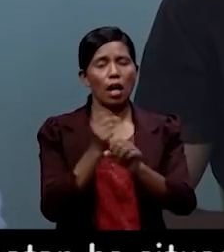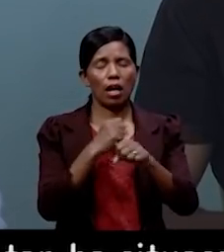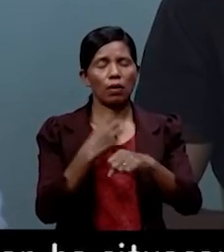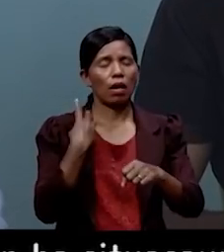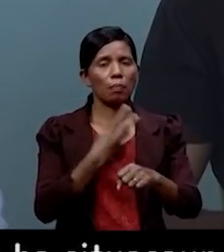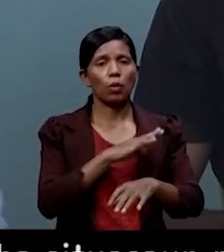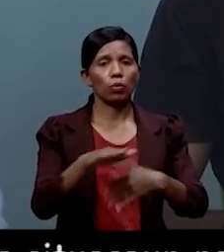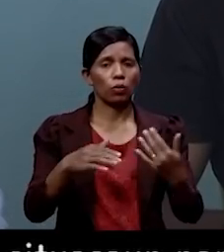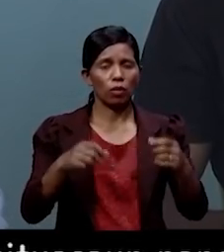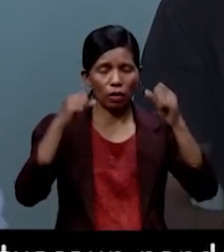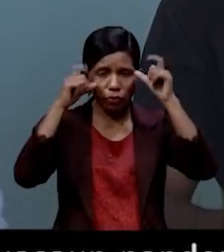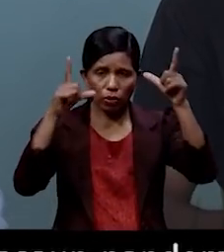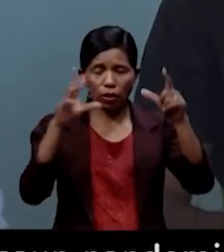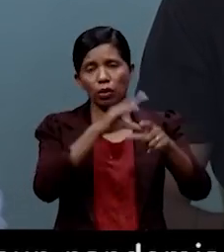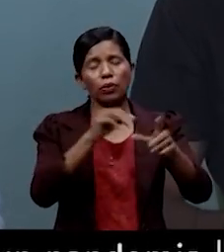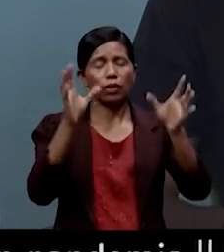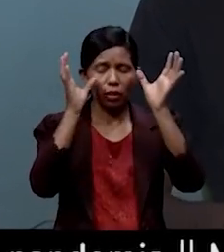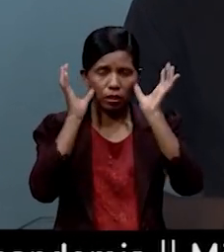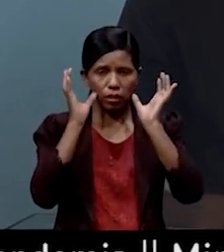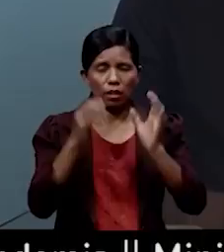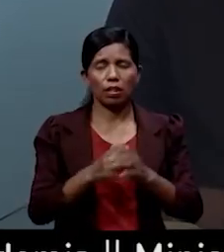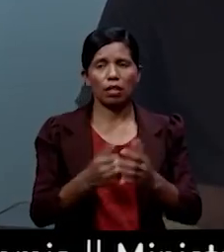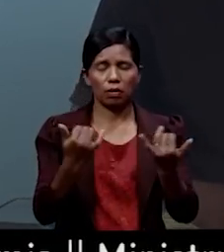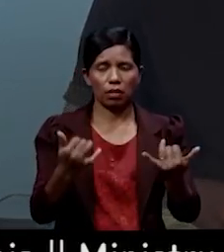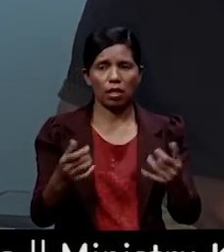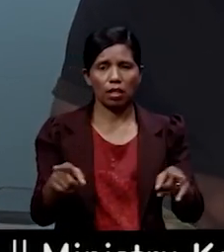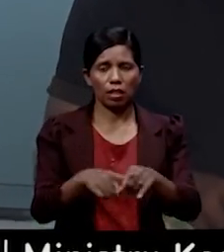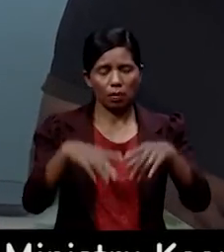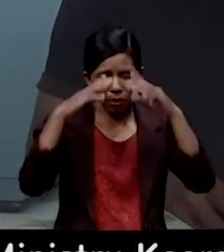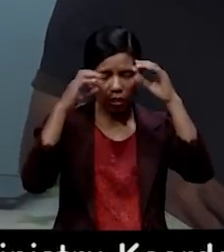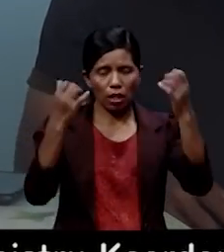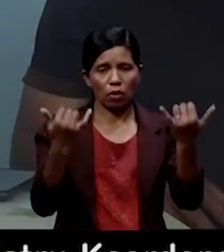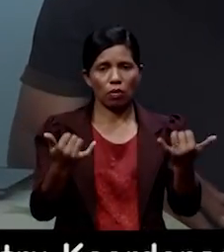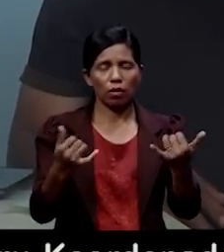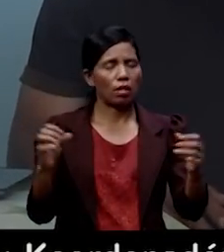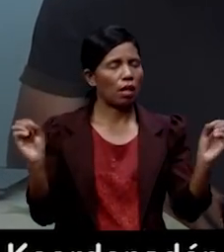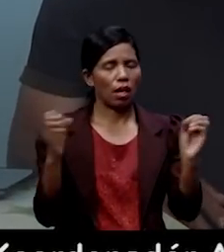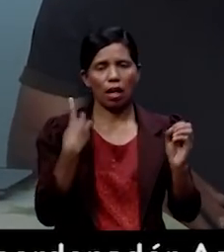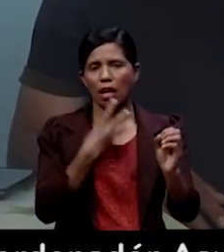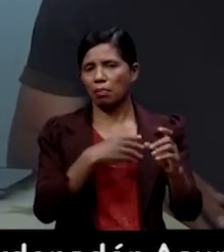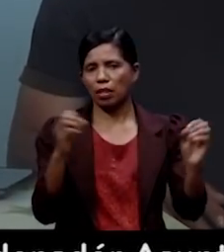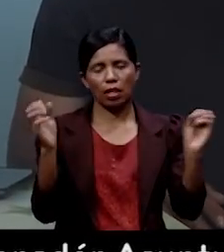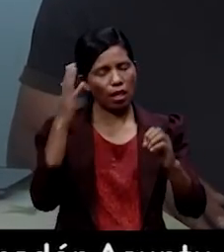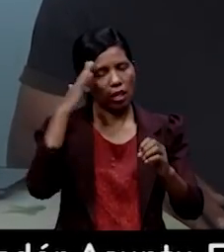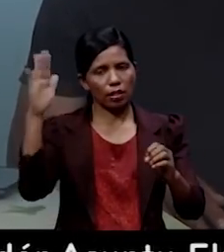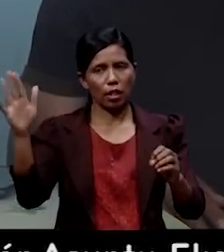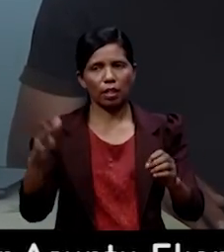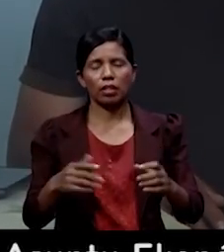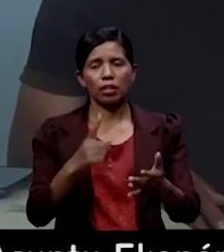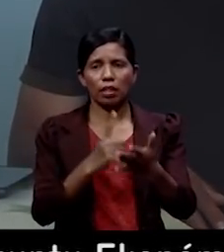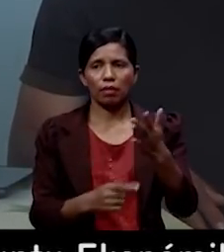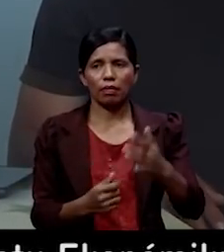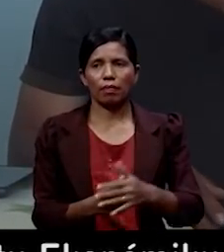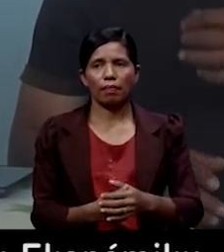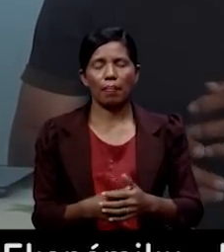tristi tamundar presidente ate adata ami layak konyesimento am latene muito bem nebe mai